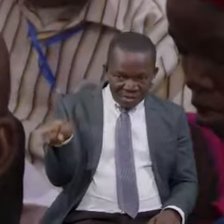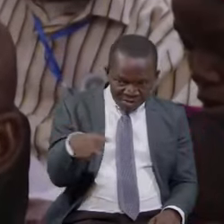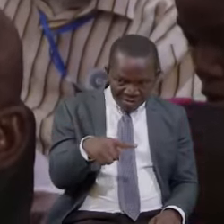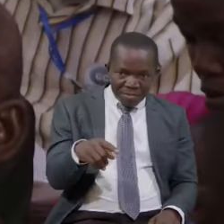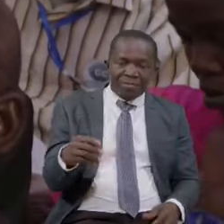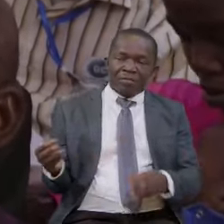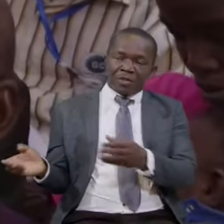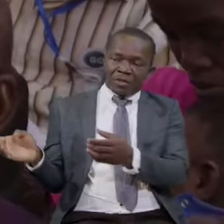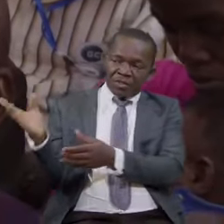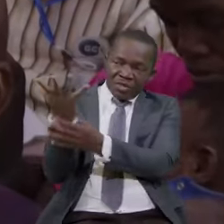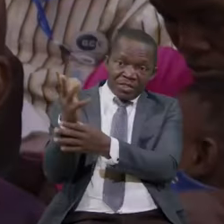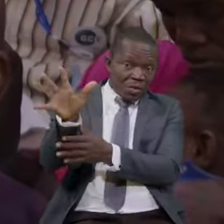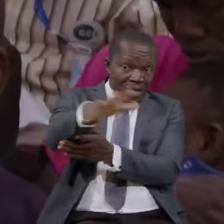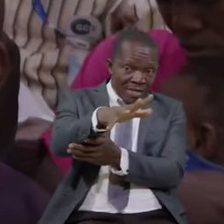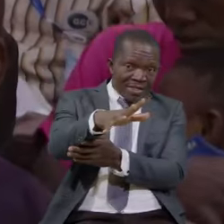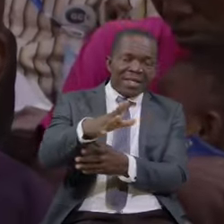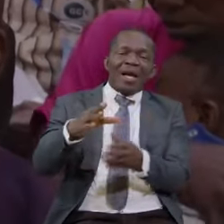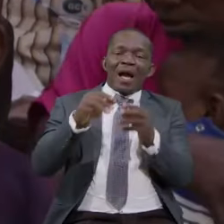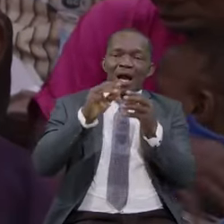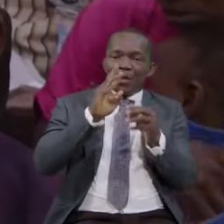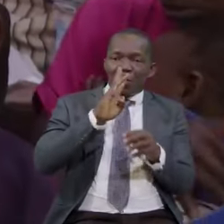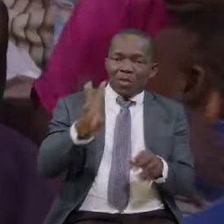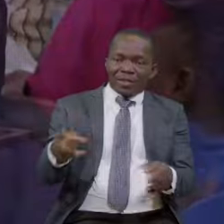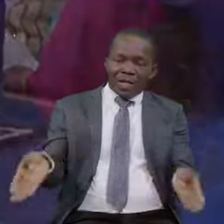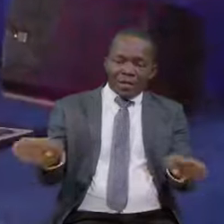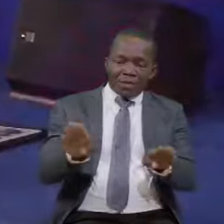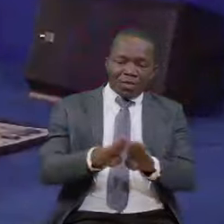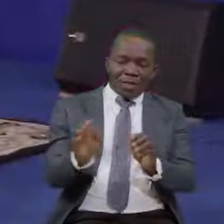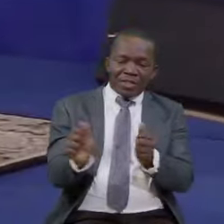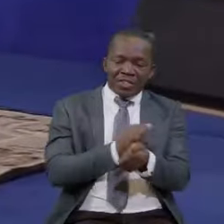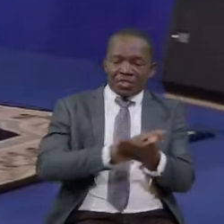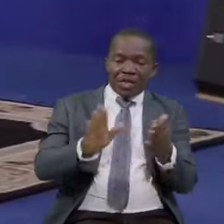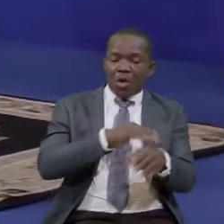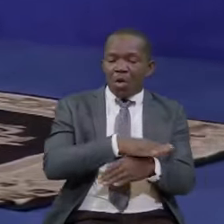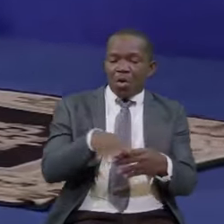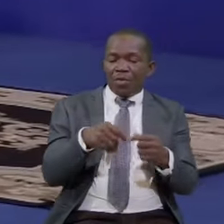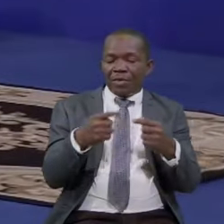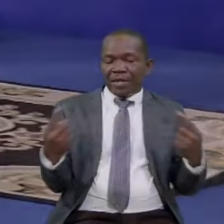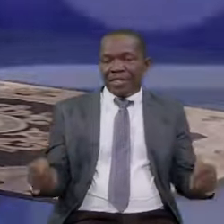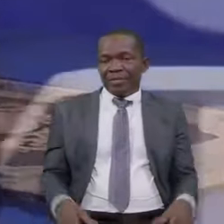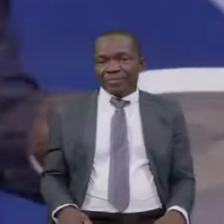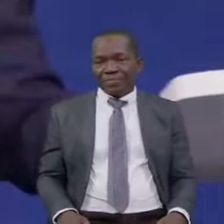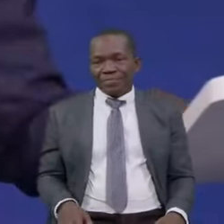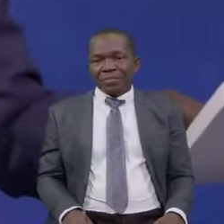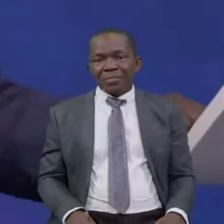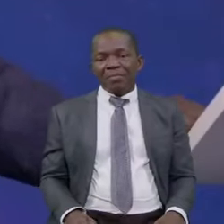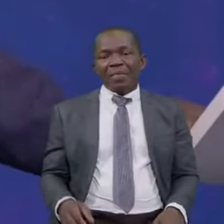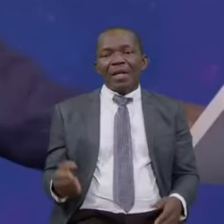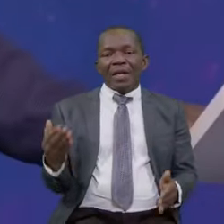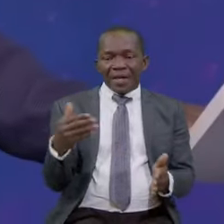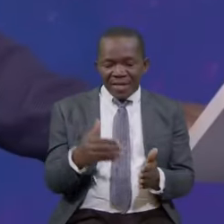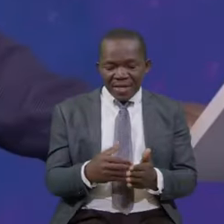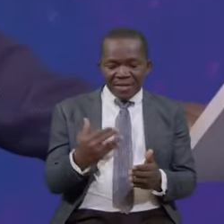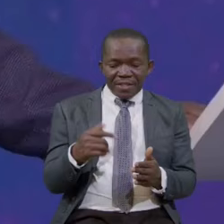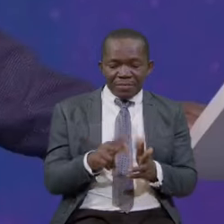il dit la verge et l'eau c la mer s'est fermé sur eux ils sont noyés ils sont venus dans le chapitre